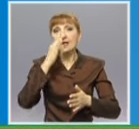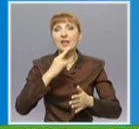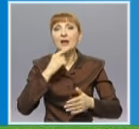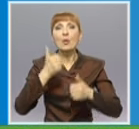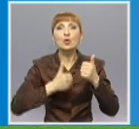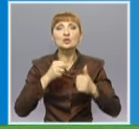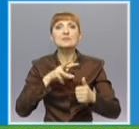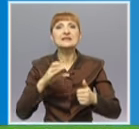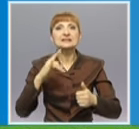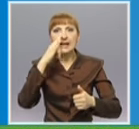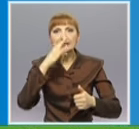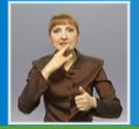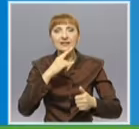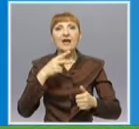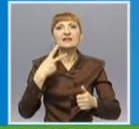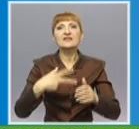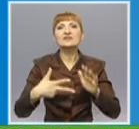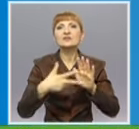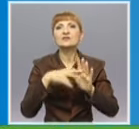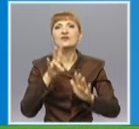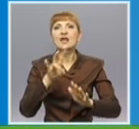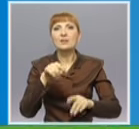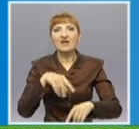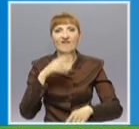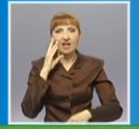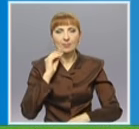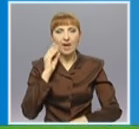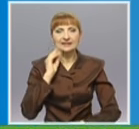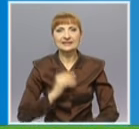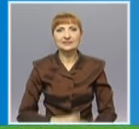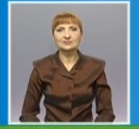конкурсе «Мисс Казахстан» 28 ноября в Алматы.